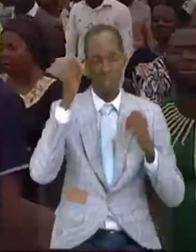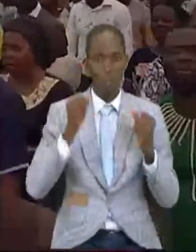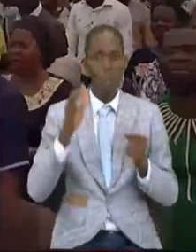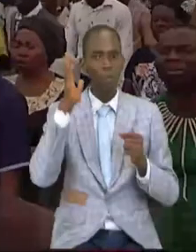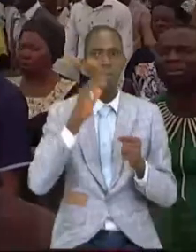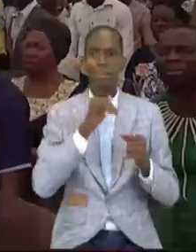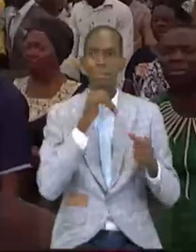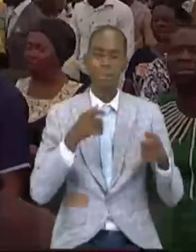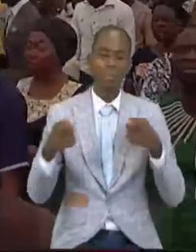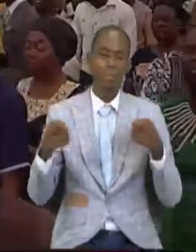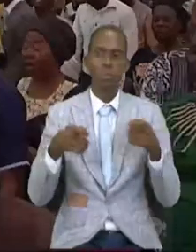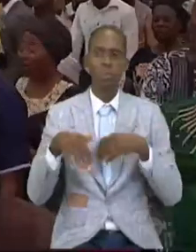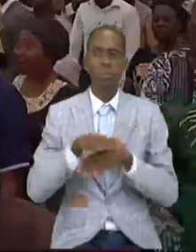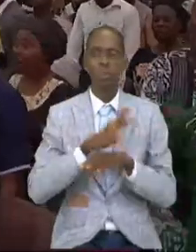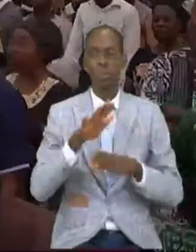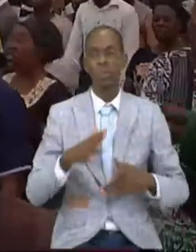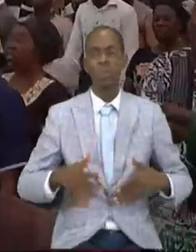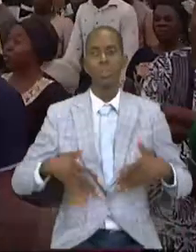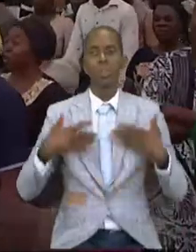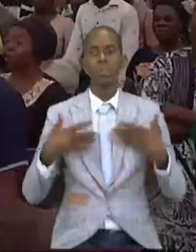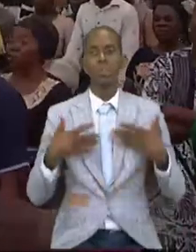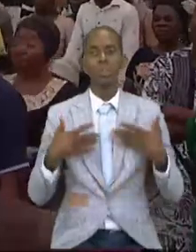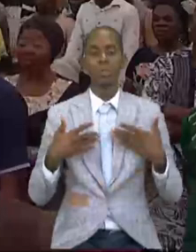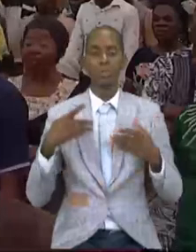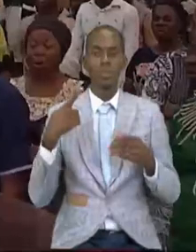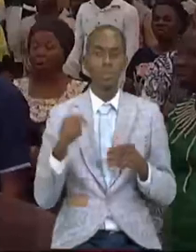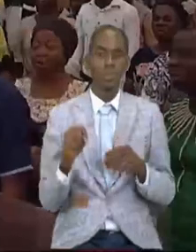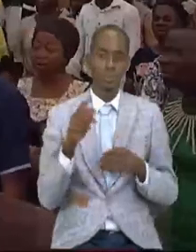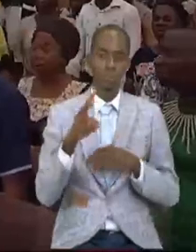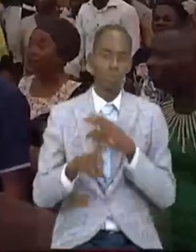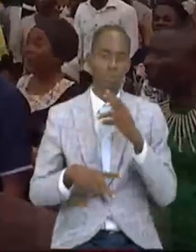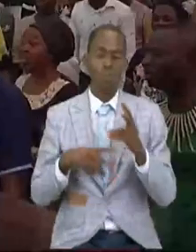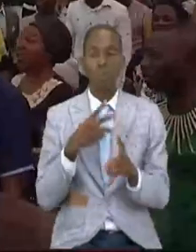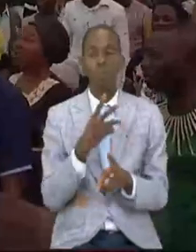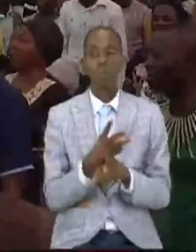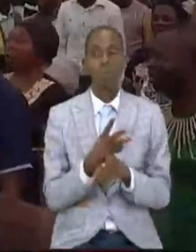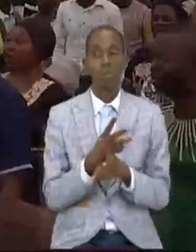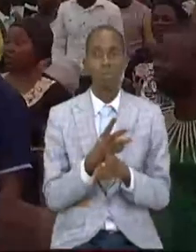Les démons n'auront pas le dessus sur vous. Le monde.